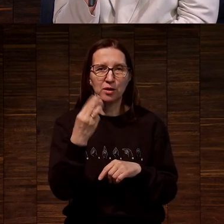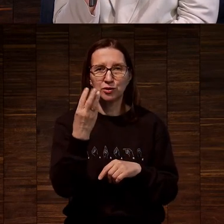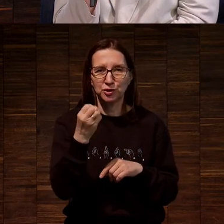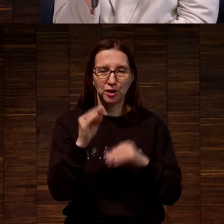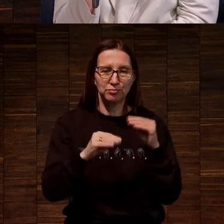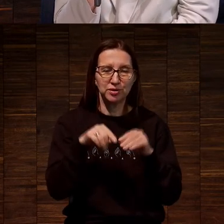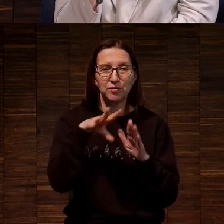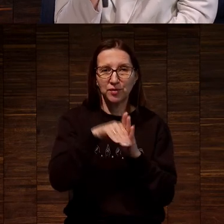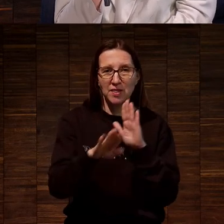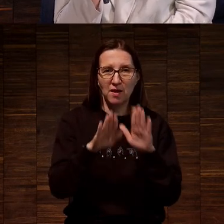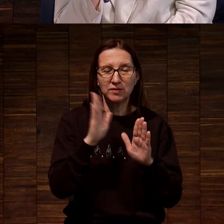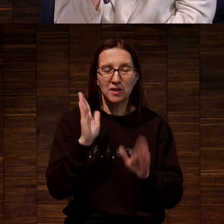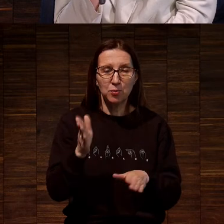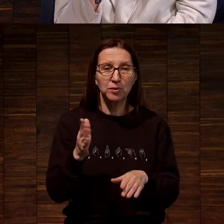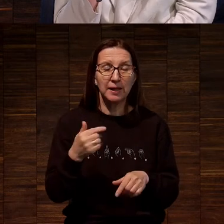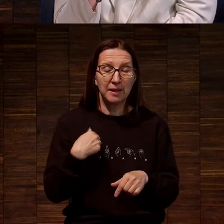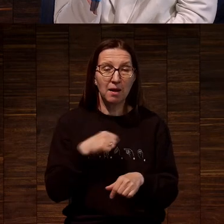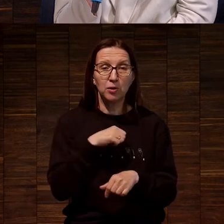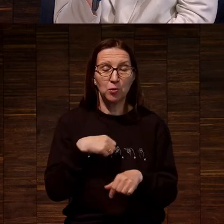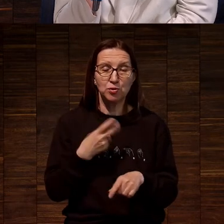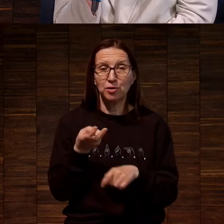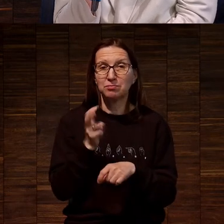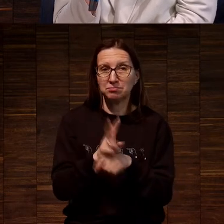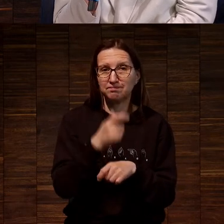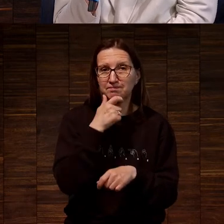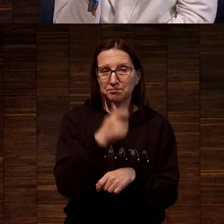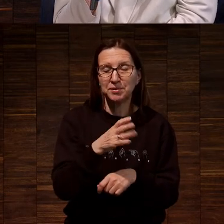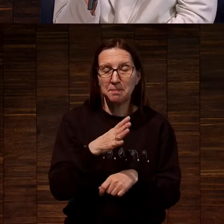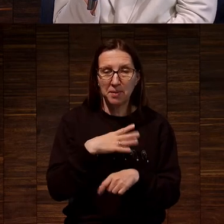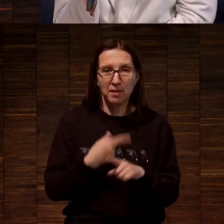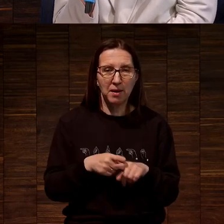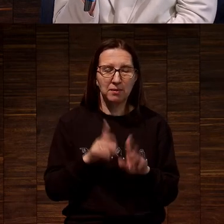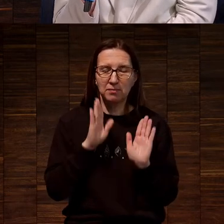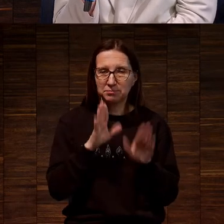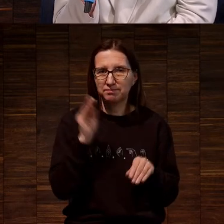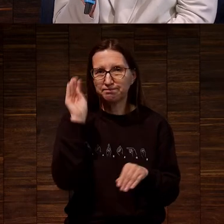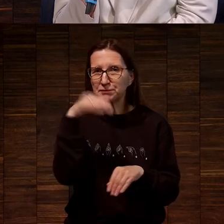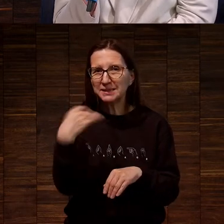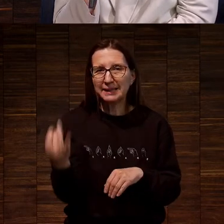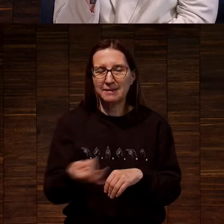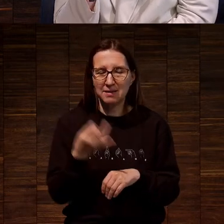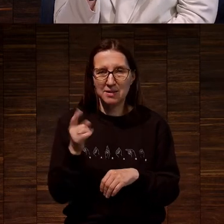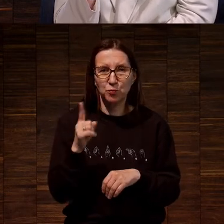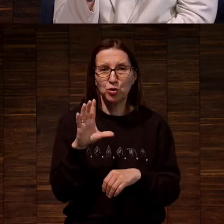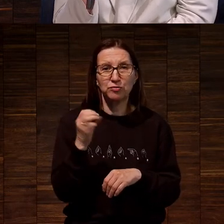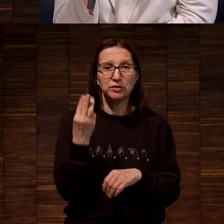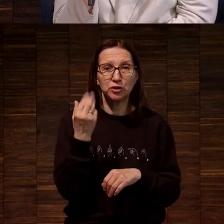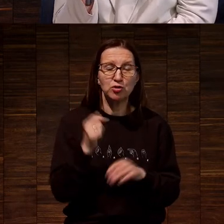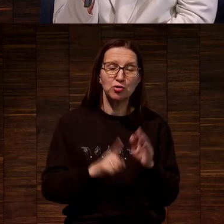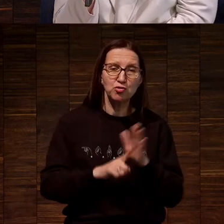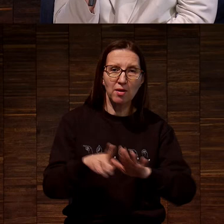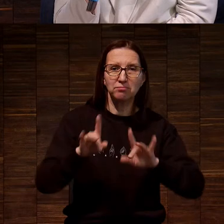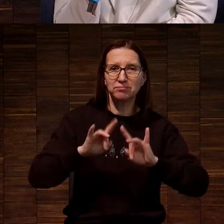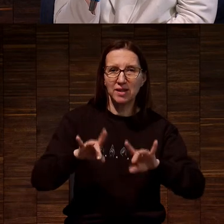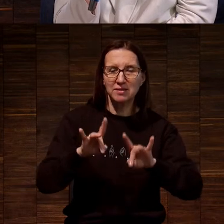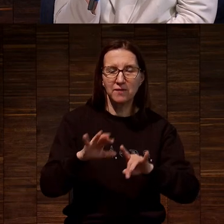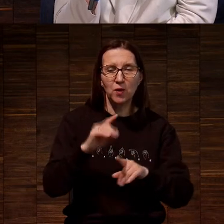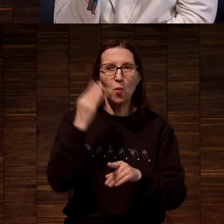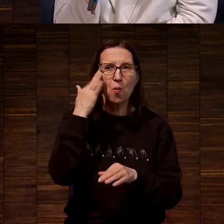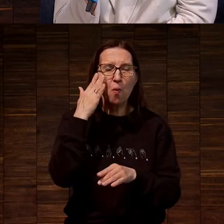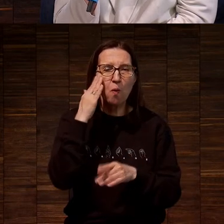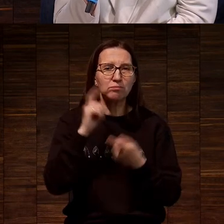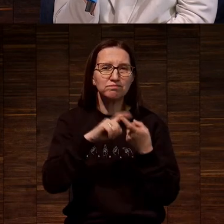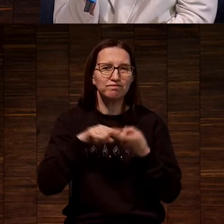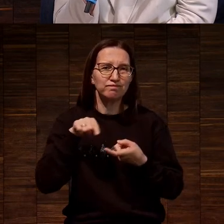присутствовать в выставке. И я присутствовала на визитах зрителей, это было невероятно интересно, потому что Саша начинала рассказывать о контексте